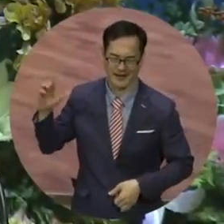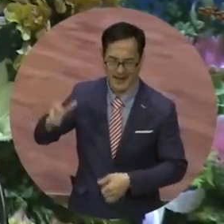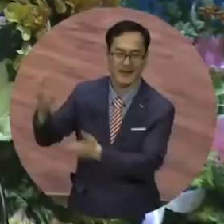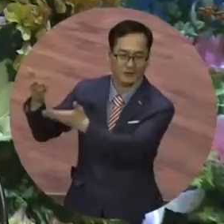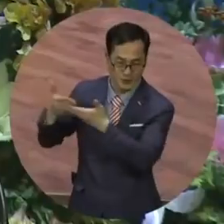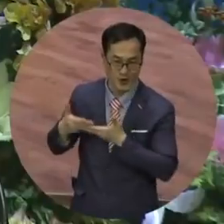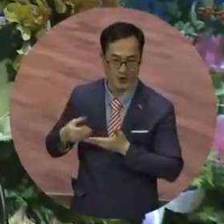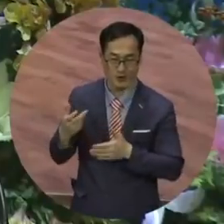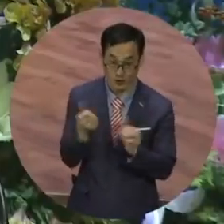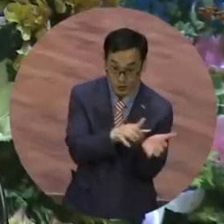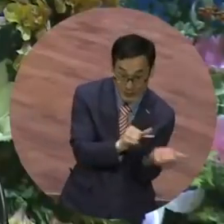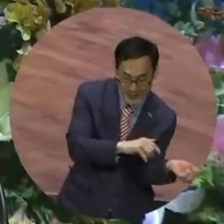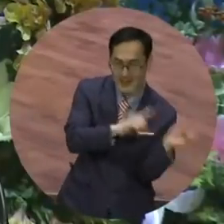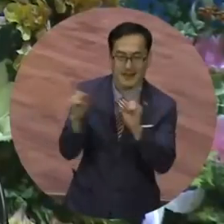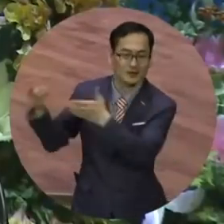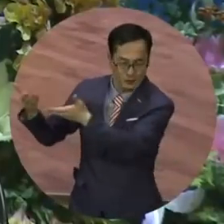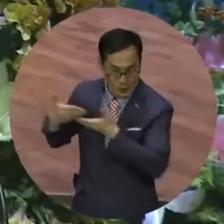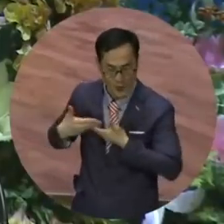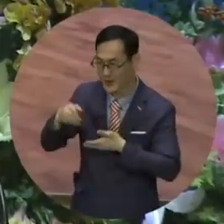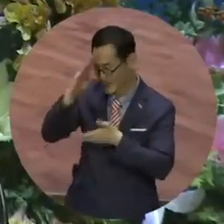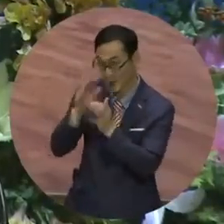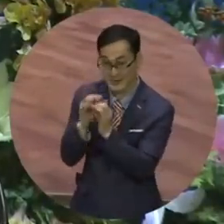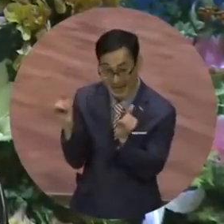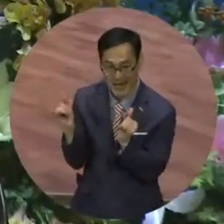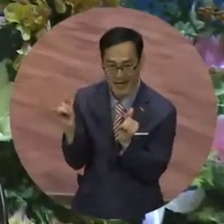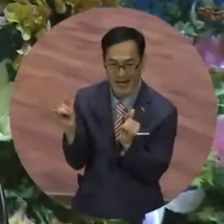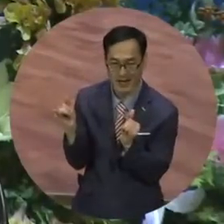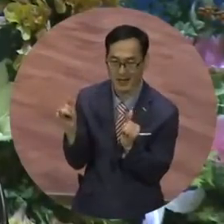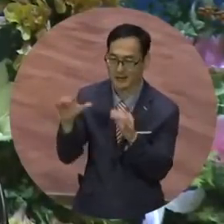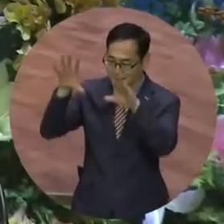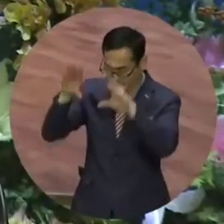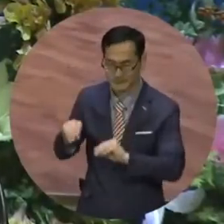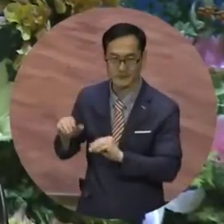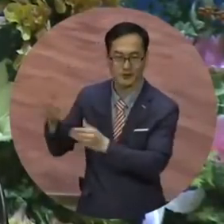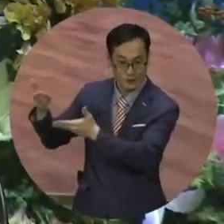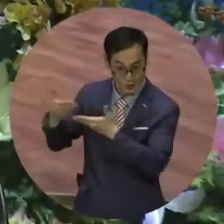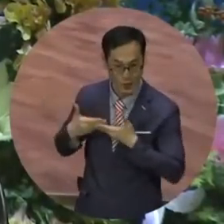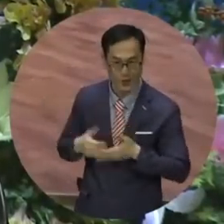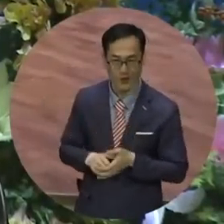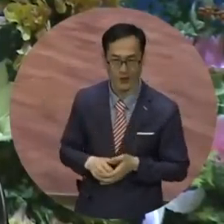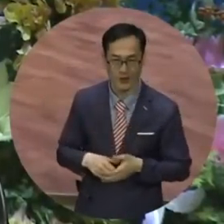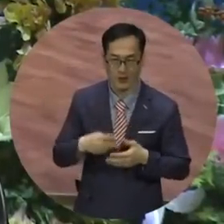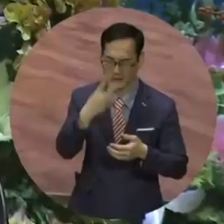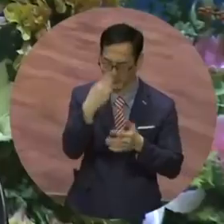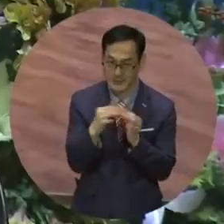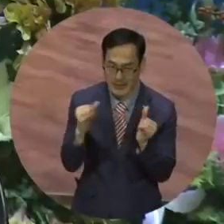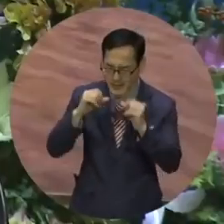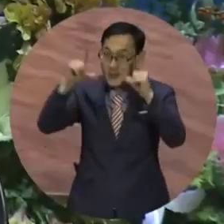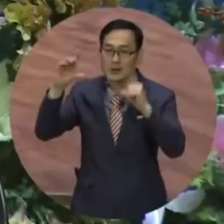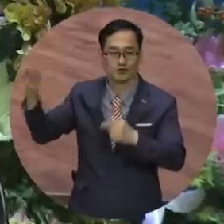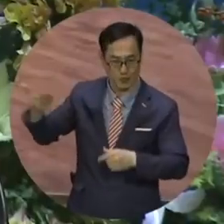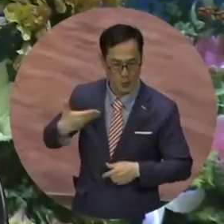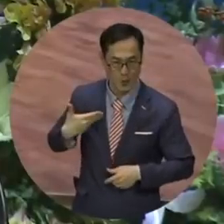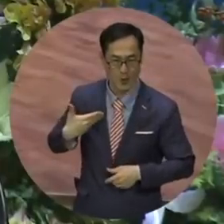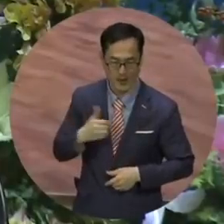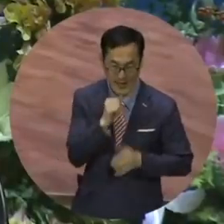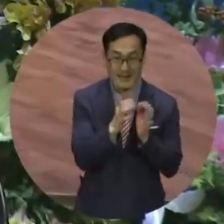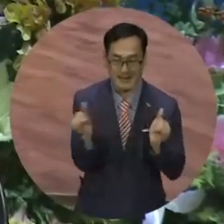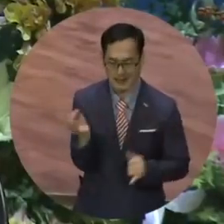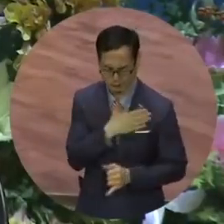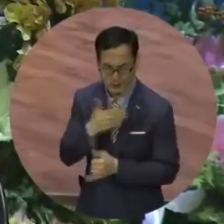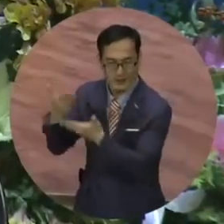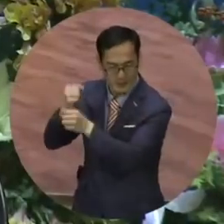자에게 삶이고 병든 자에게 강건이며 눈먼 자에게 광명이고 가난한 자에게 부요입니다. 다시는 잃지